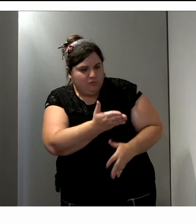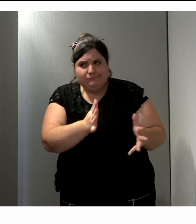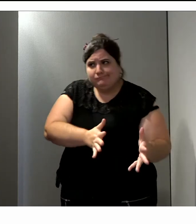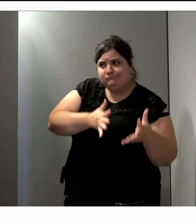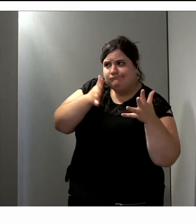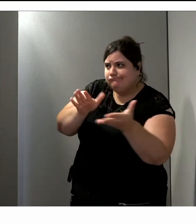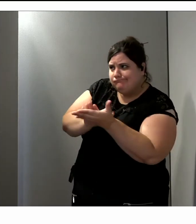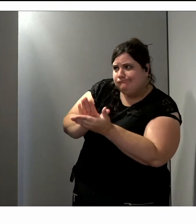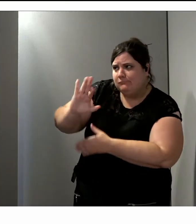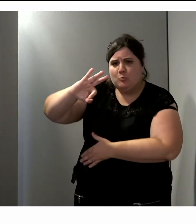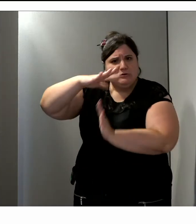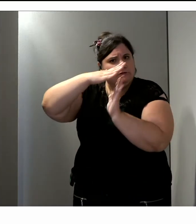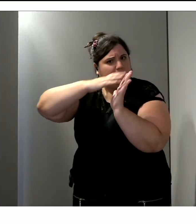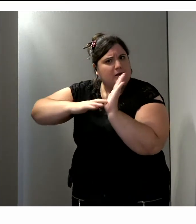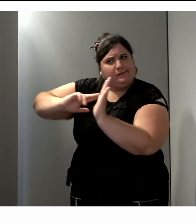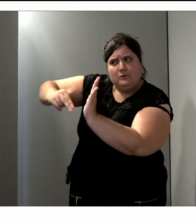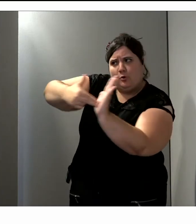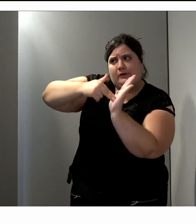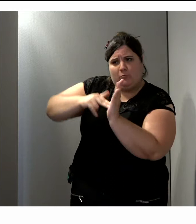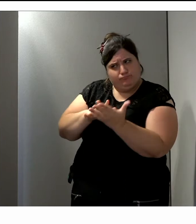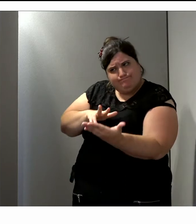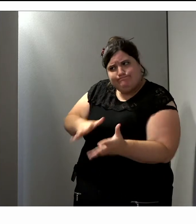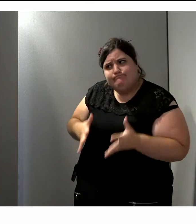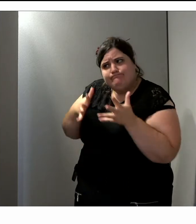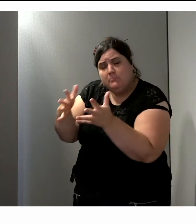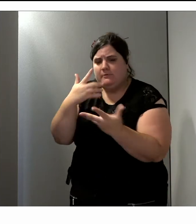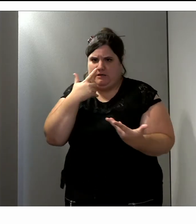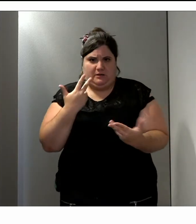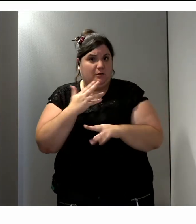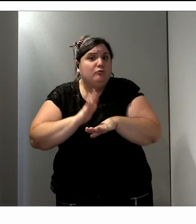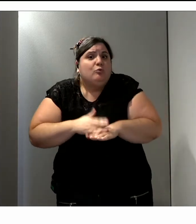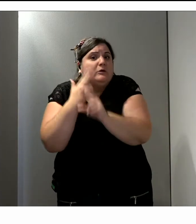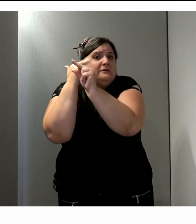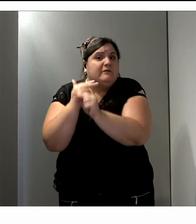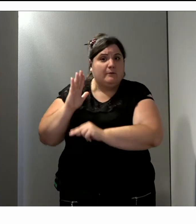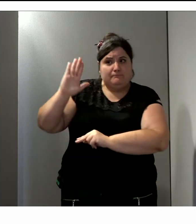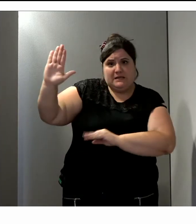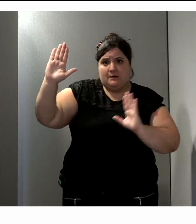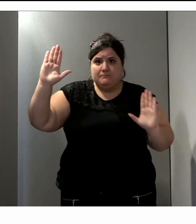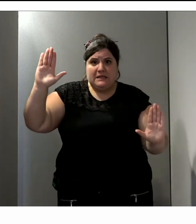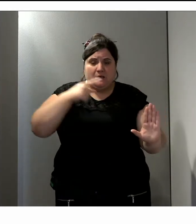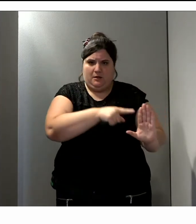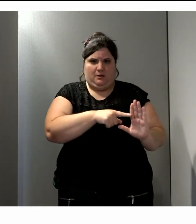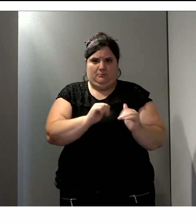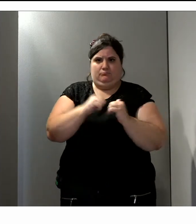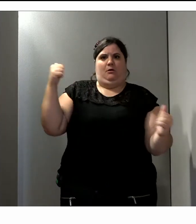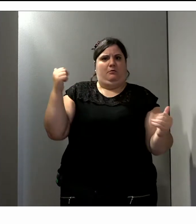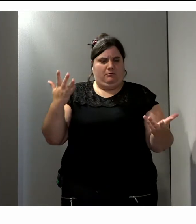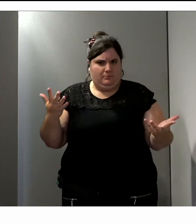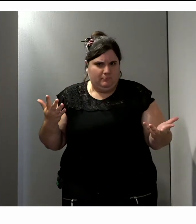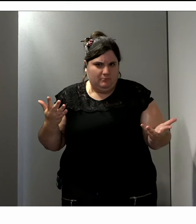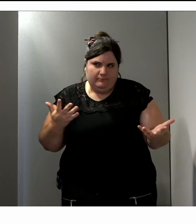son engagement à la Convention, sur aligné avec la définition qui est basée sur les droits de l'homme, la définition